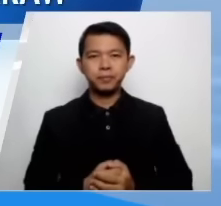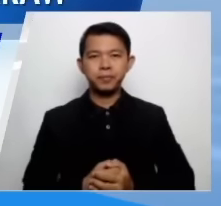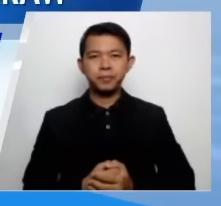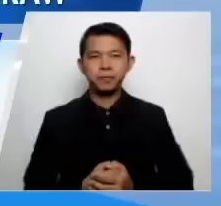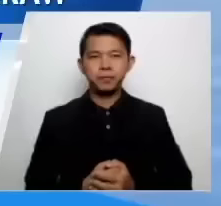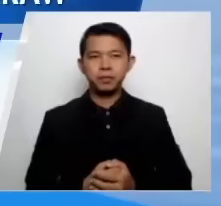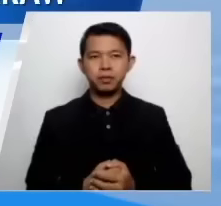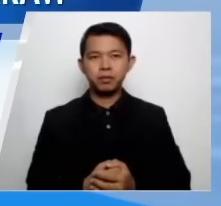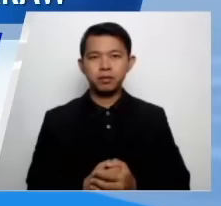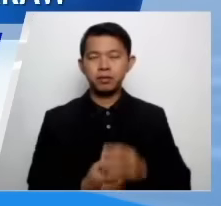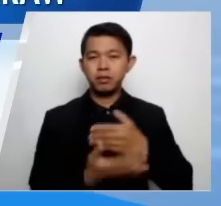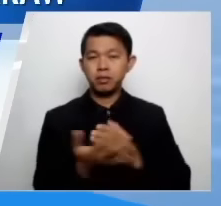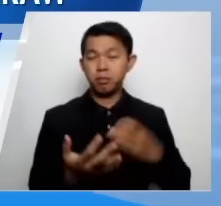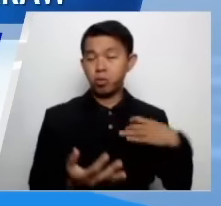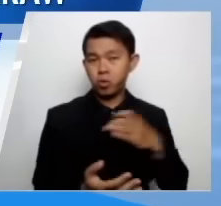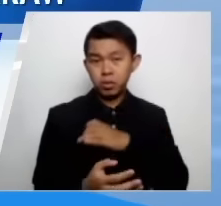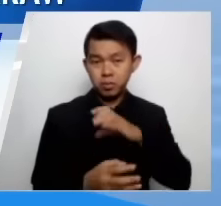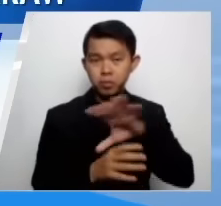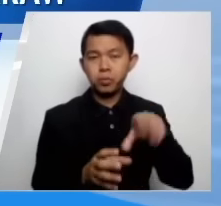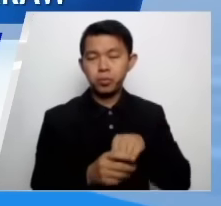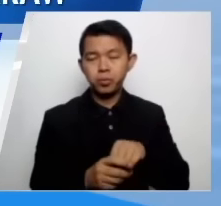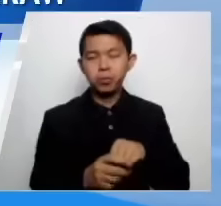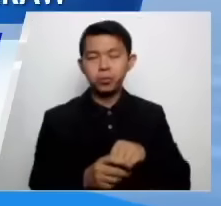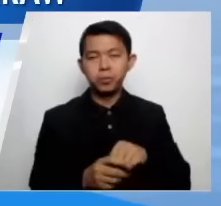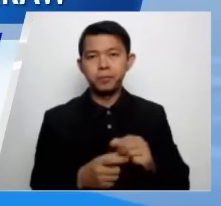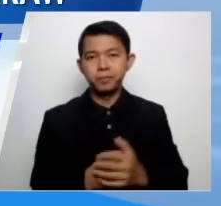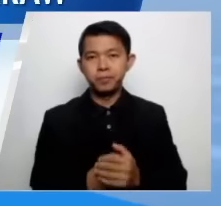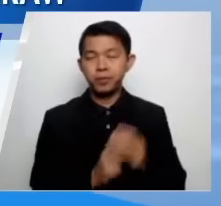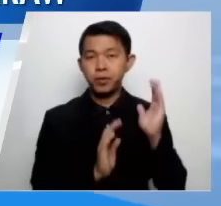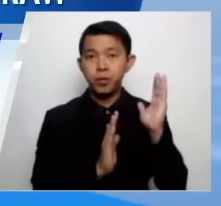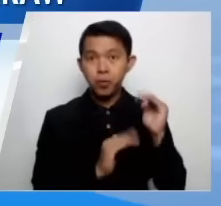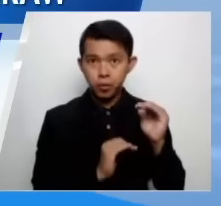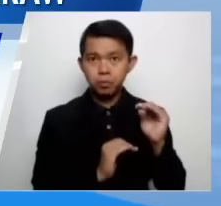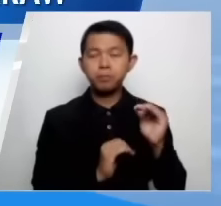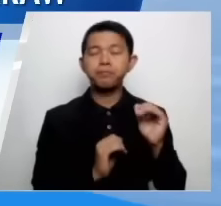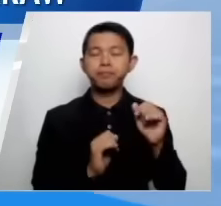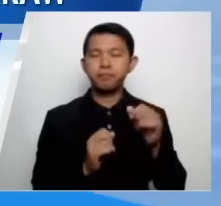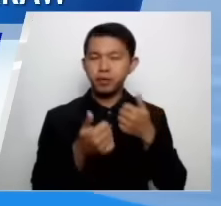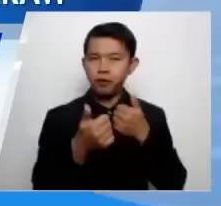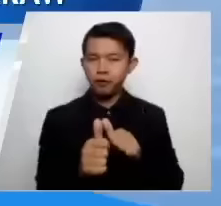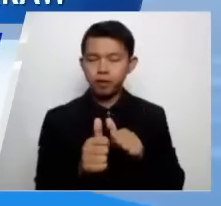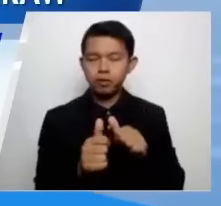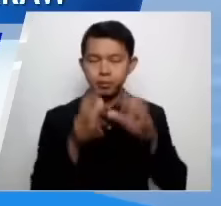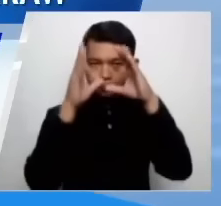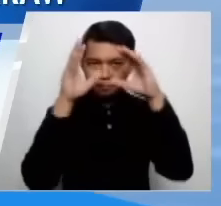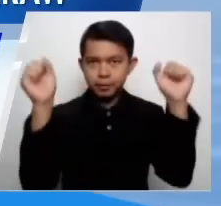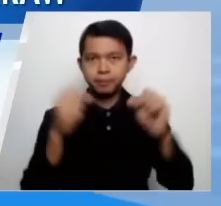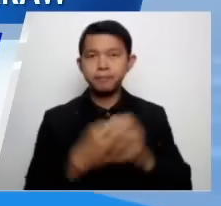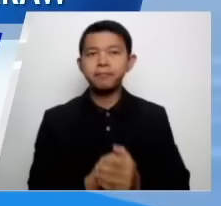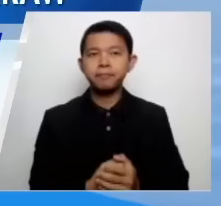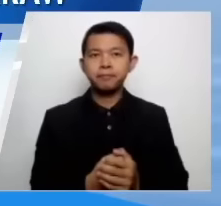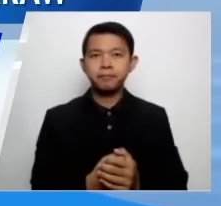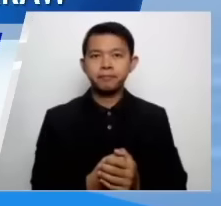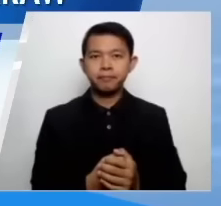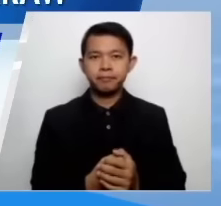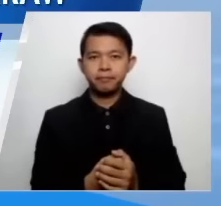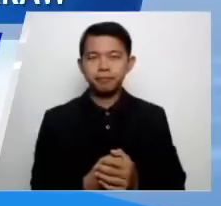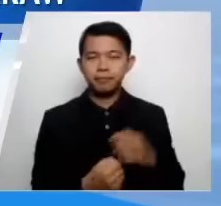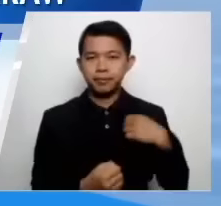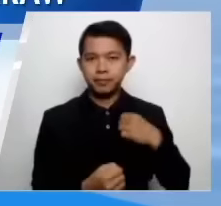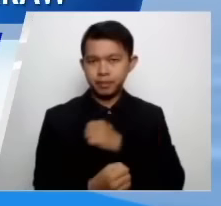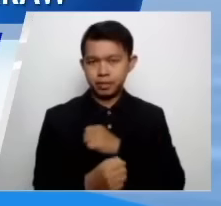so I hope that they will listen to the president. Bukas ang Senado na makipagtulungan sa ibang grupo para labanan ng